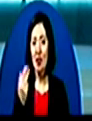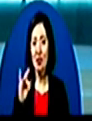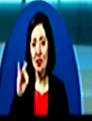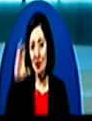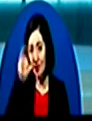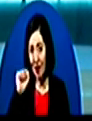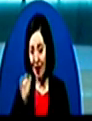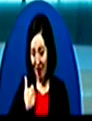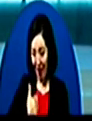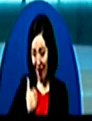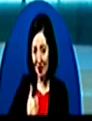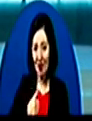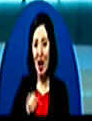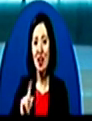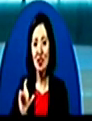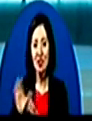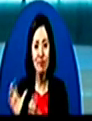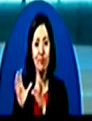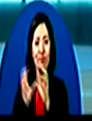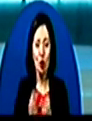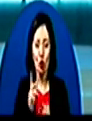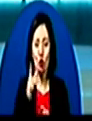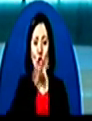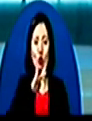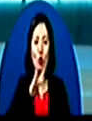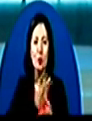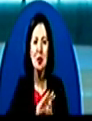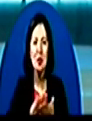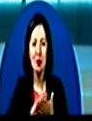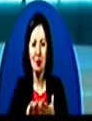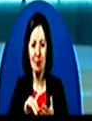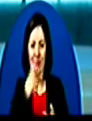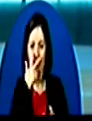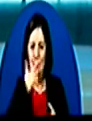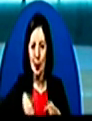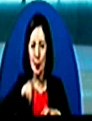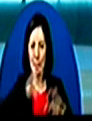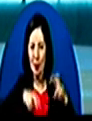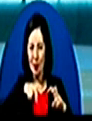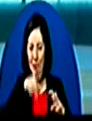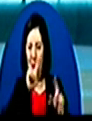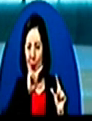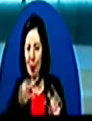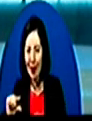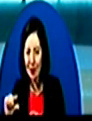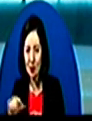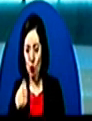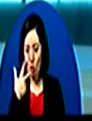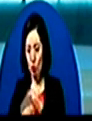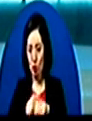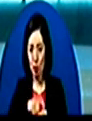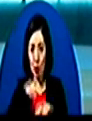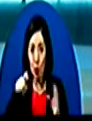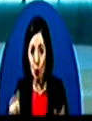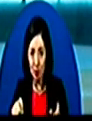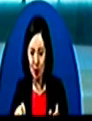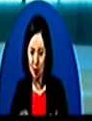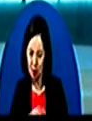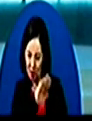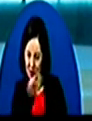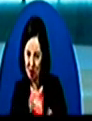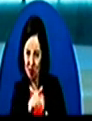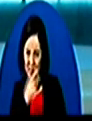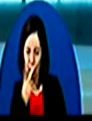хэсэг өнөөдөр төв цэвэрлэх байгууламжийн үйл ажиллагаатай танилцлаа. Цэвэрлэх байгууламжаас ялгар хүнрийг багасгах төсөл 3 жилийн хугацаанд хэрэгжиж, үр дүнд нь стандарт хэмжээнээс 2